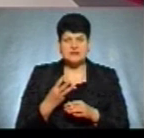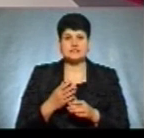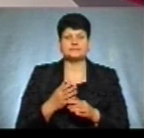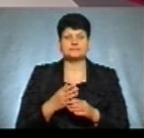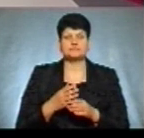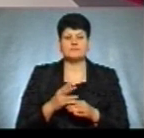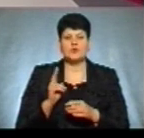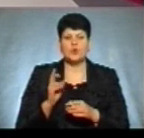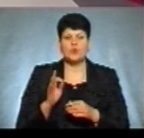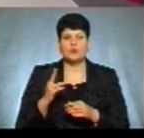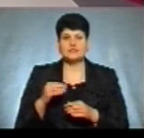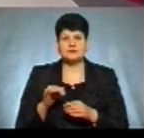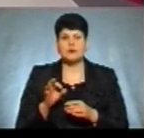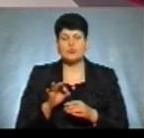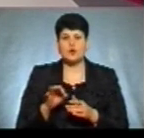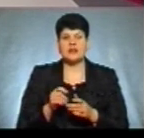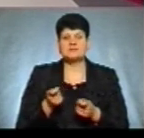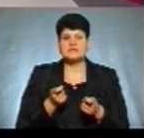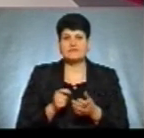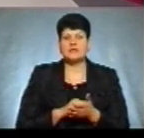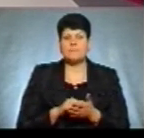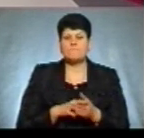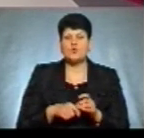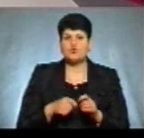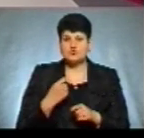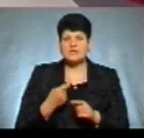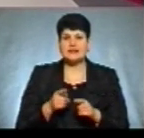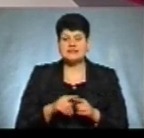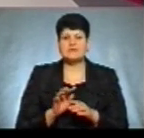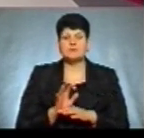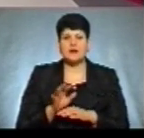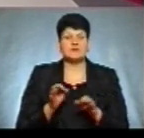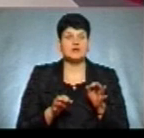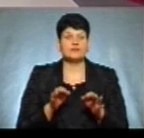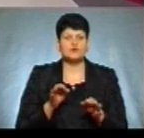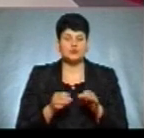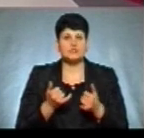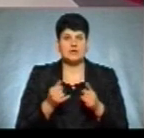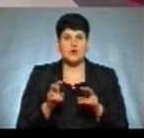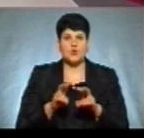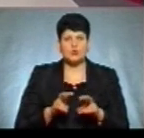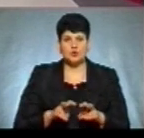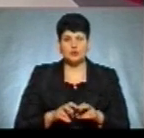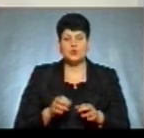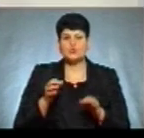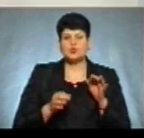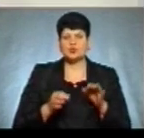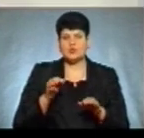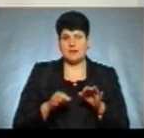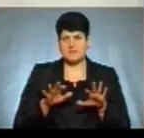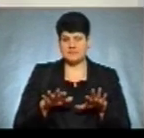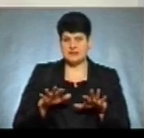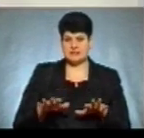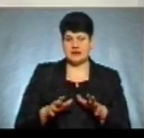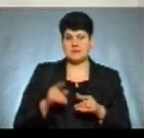14 Кодексу про адміністративні правопорушення. І такі матеріали направлені до суду для розгляду судами місцевими. Знаю, що